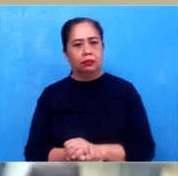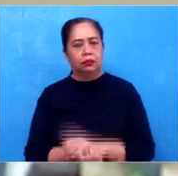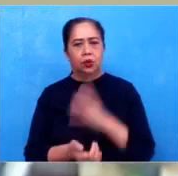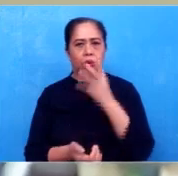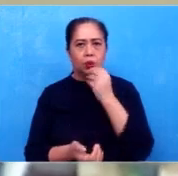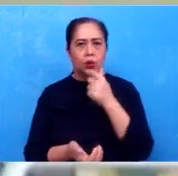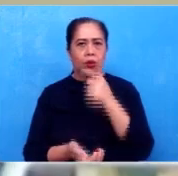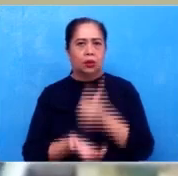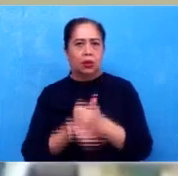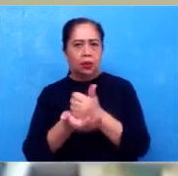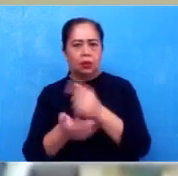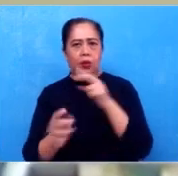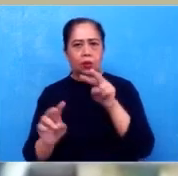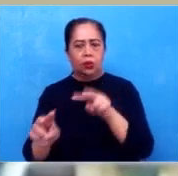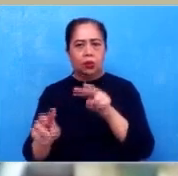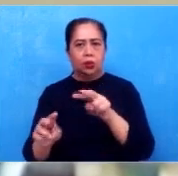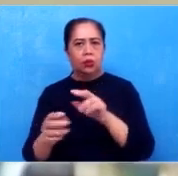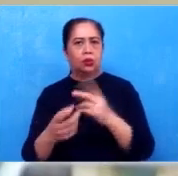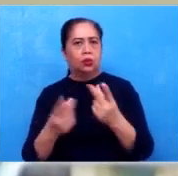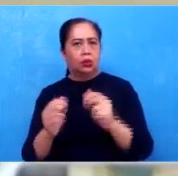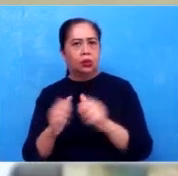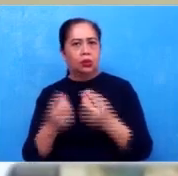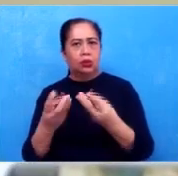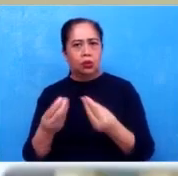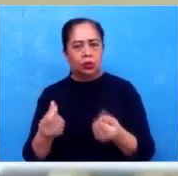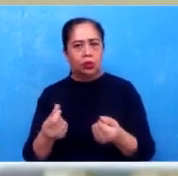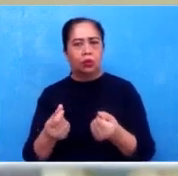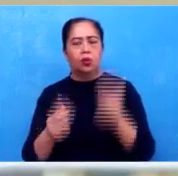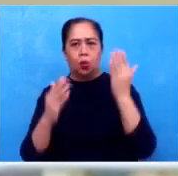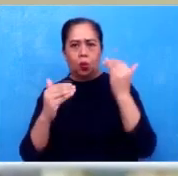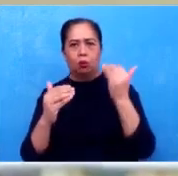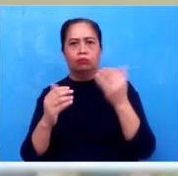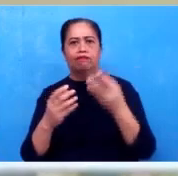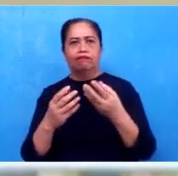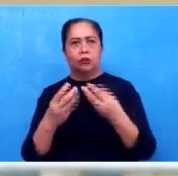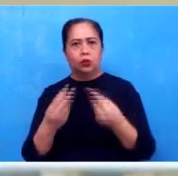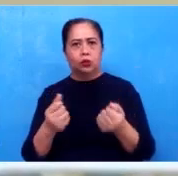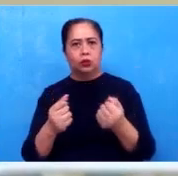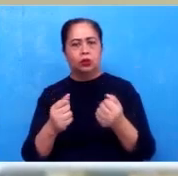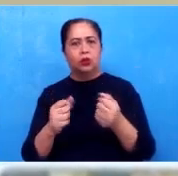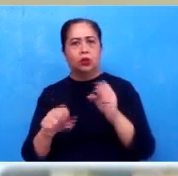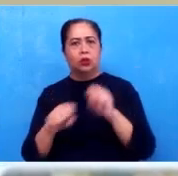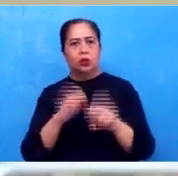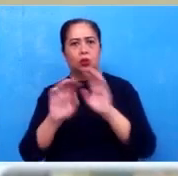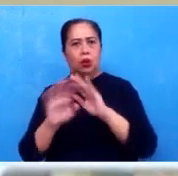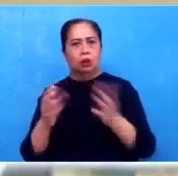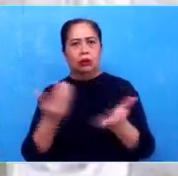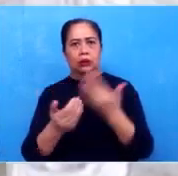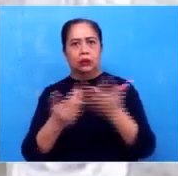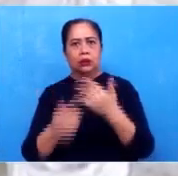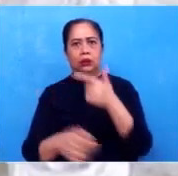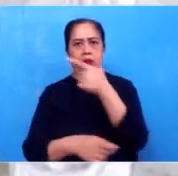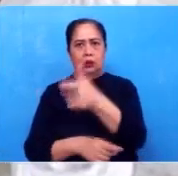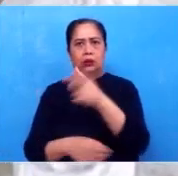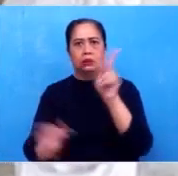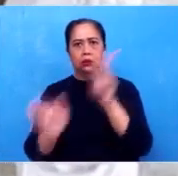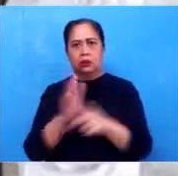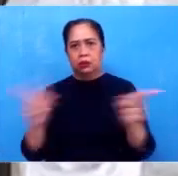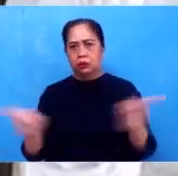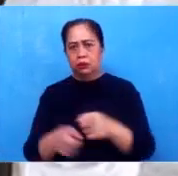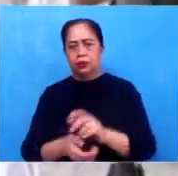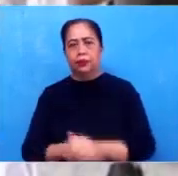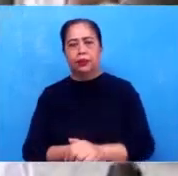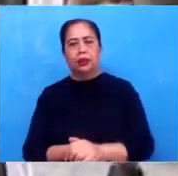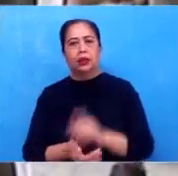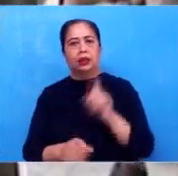yung nangyayari sa ngayon na gawan po nila ng solusyon. Upang sa ngayon, wag naman po basta-basta papatayin na lang yung tao. Di naman napigilan